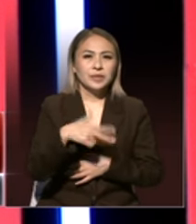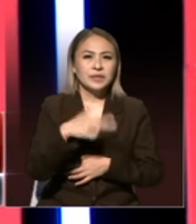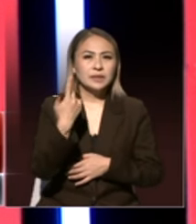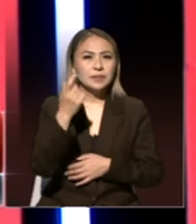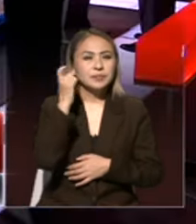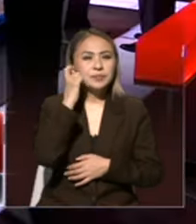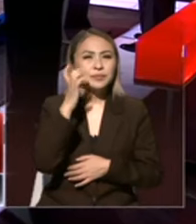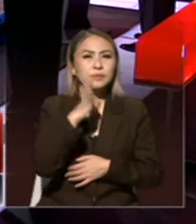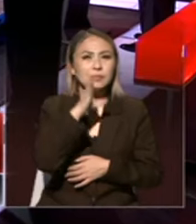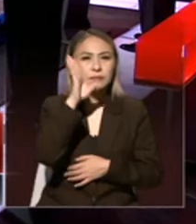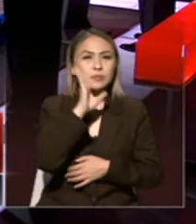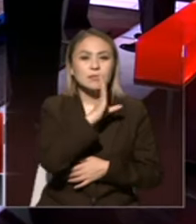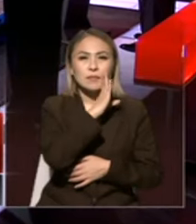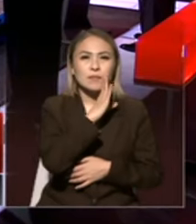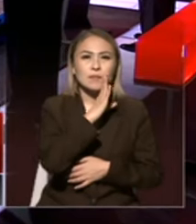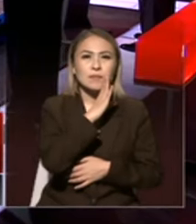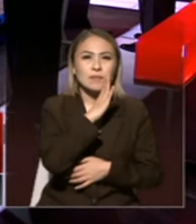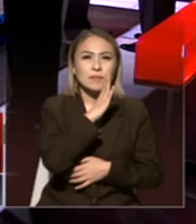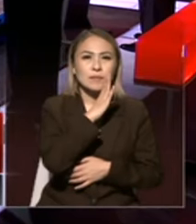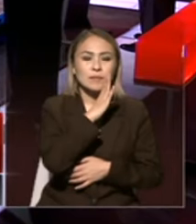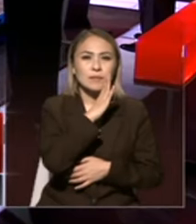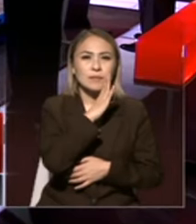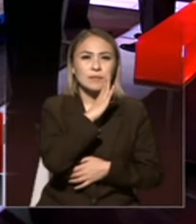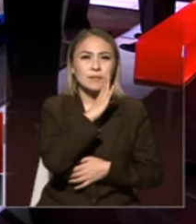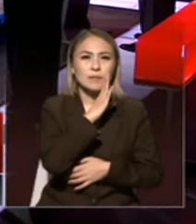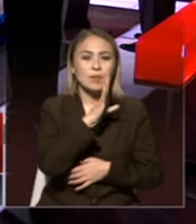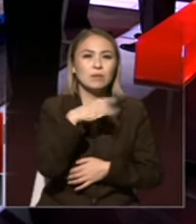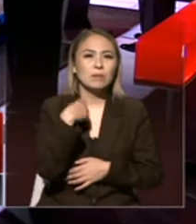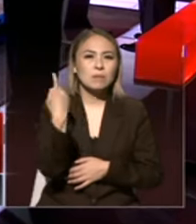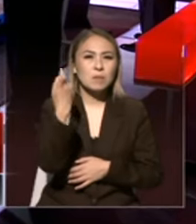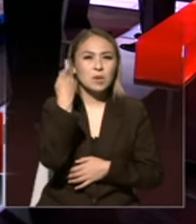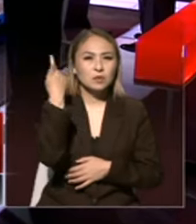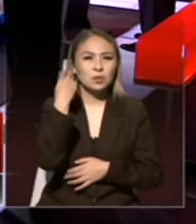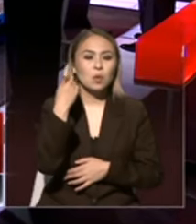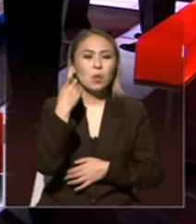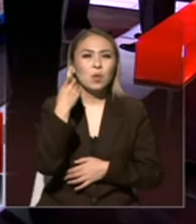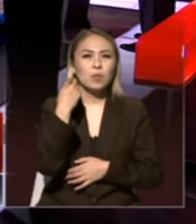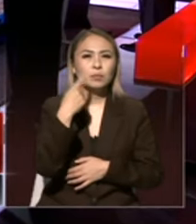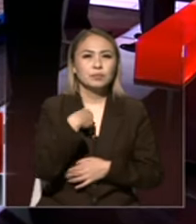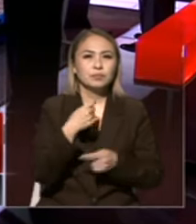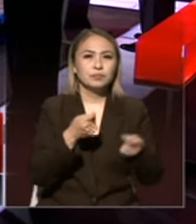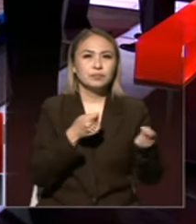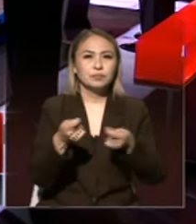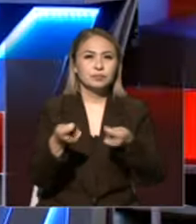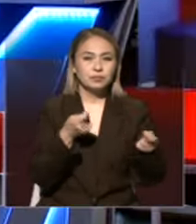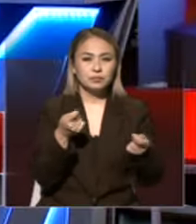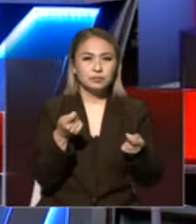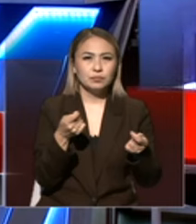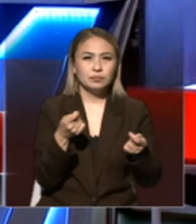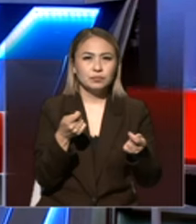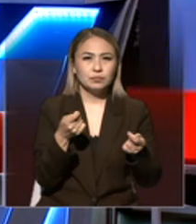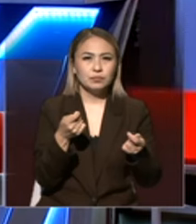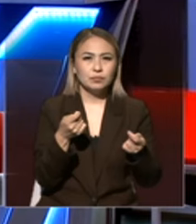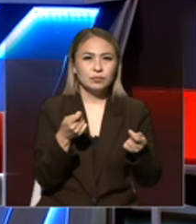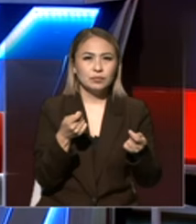болды мына айыл адаммын, я крестьянское хозяйствоны басқарып келе жатырмын. Вот.